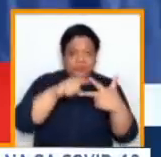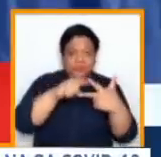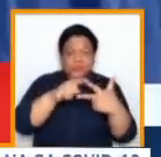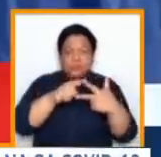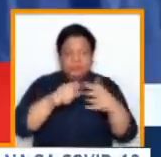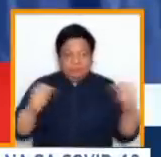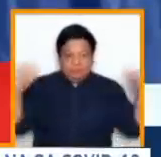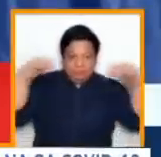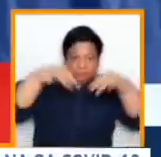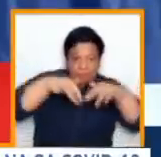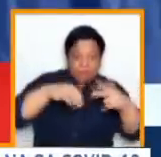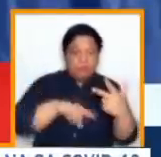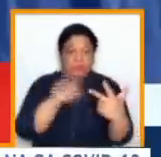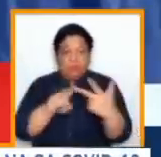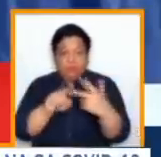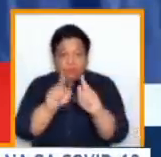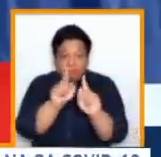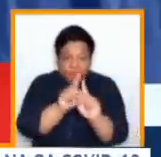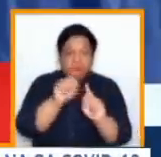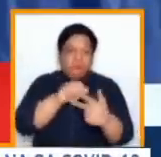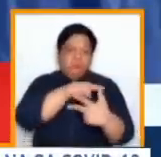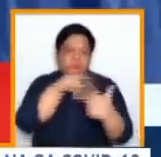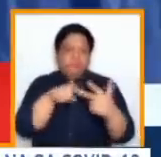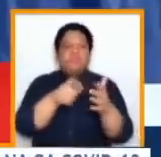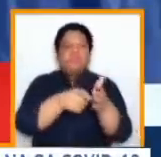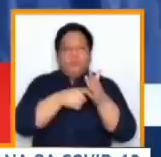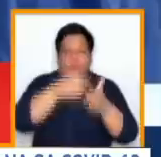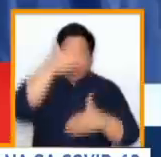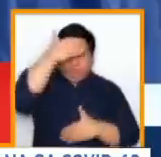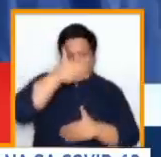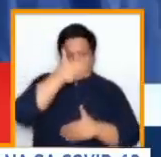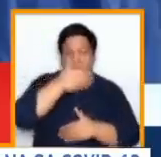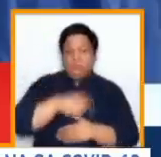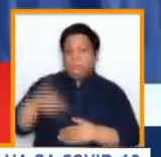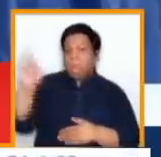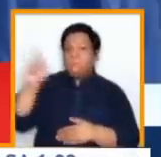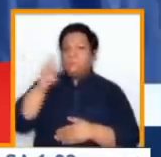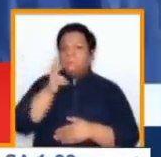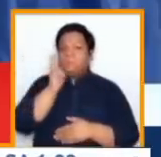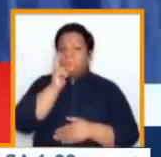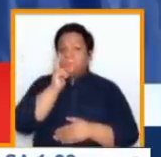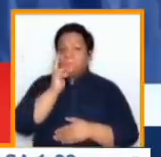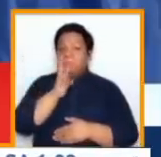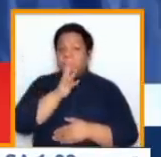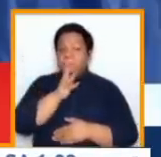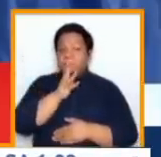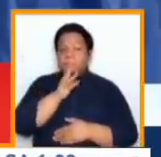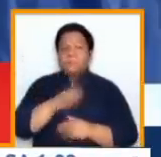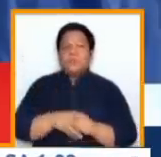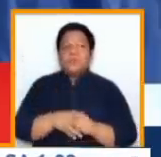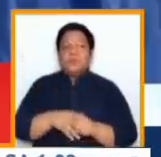itong the technical advisory group on the medical experts on the use of face shields